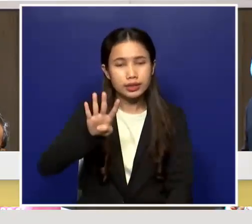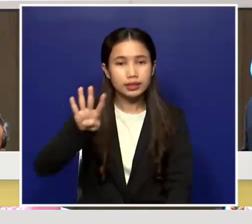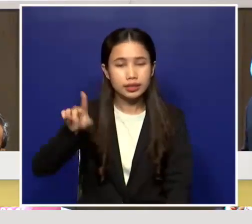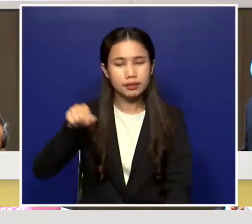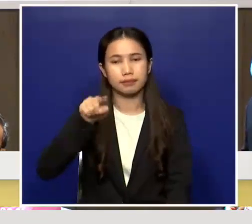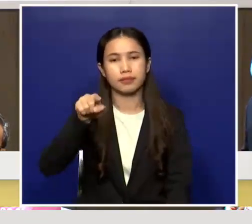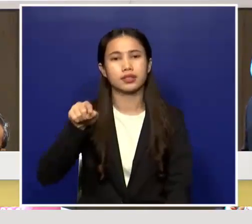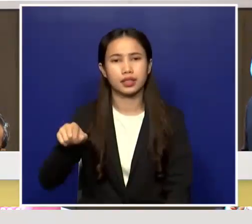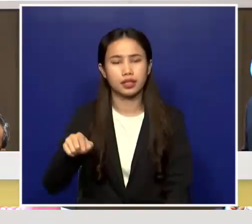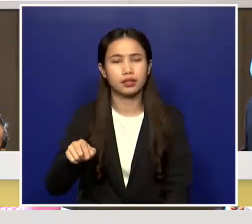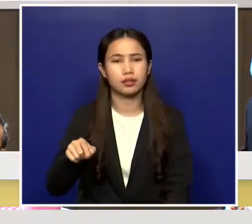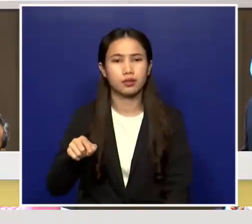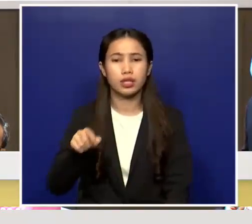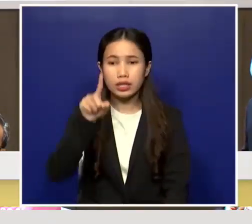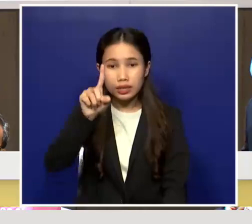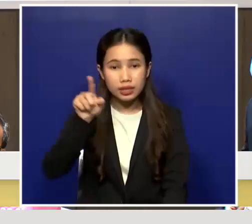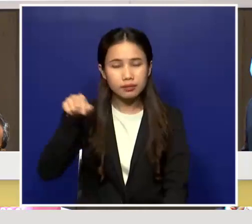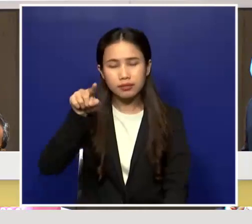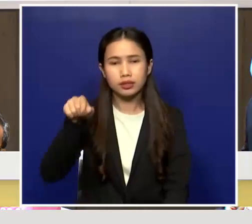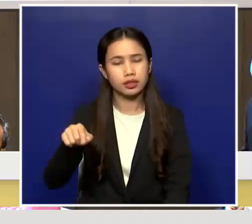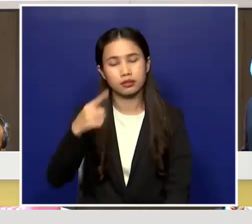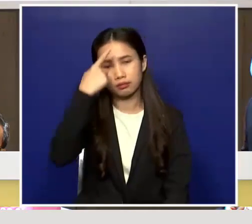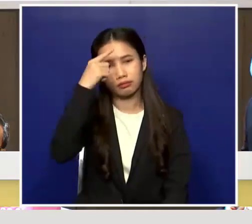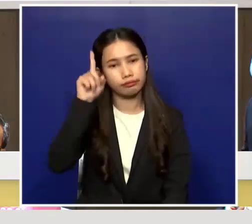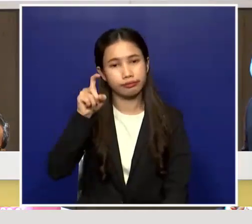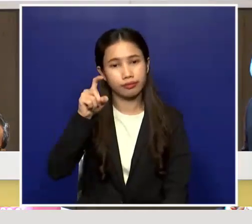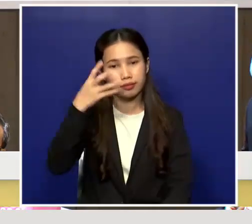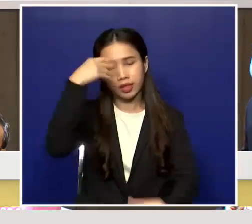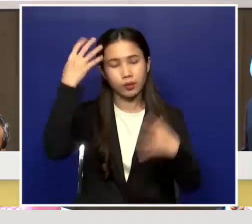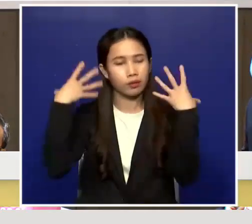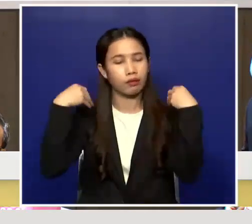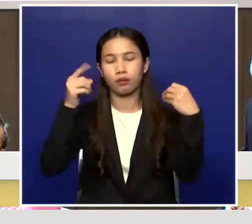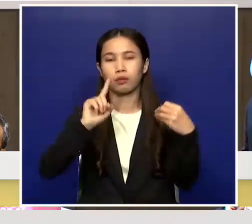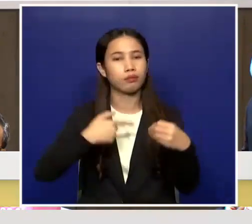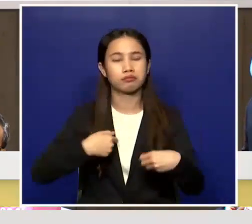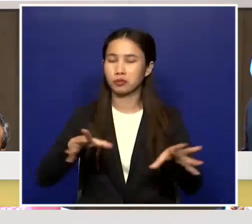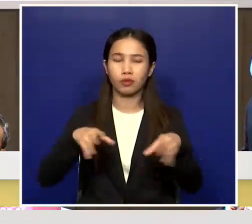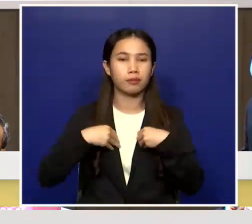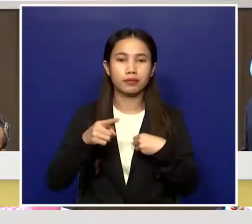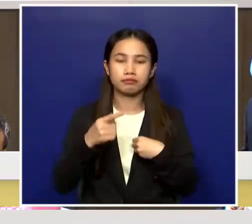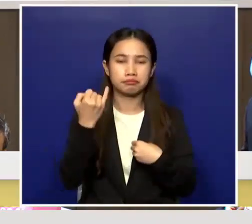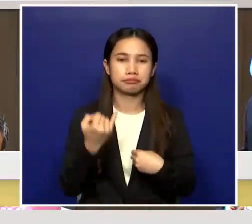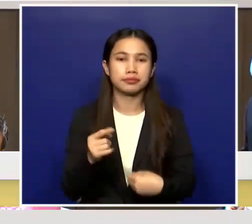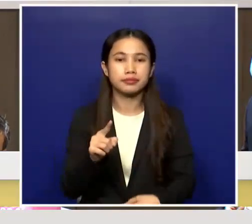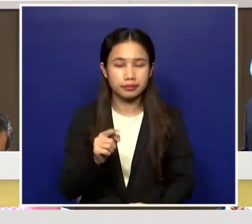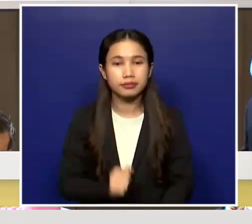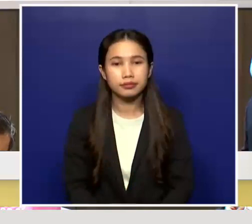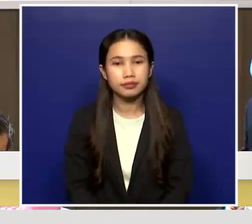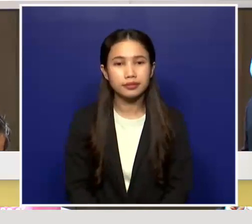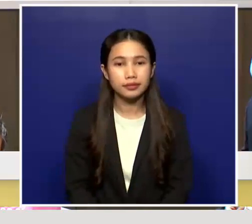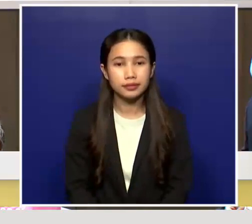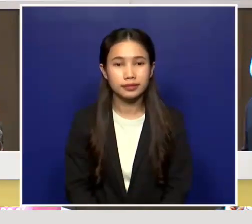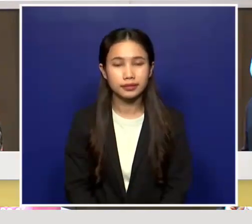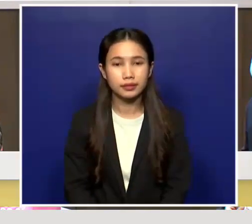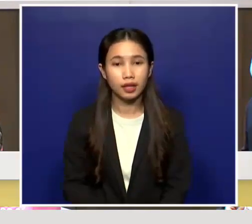0.44% ไม่ถึง 1% เลยโอ้โหเทวดายอมรับเลยว่ามึงเหนือเทวดาจริงๆทำได้ขนาดนี้แล้วชนะ